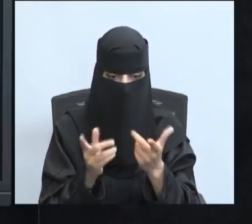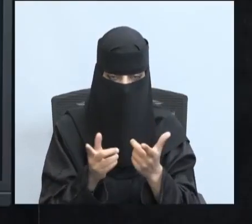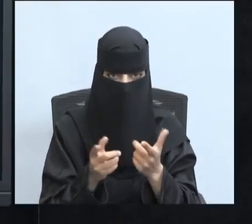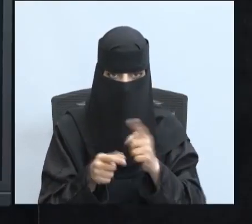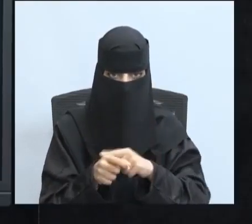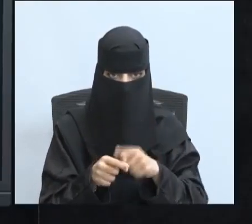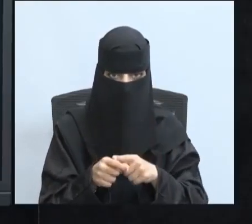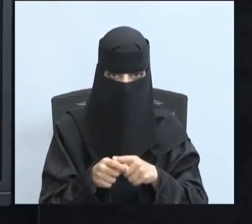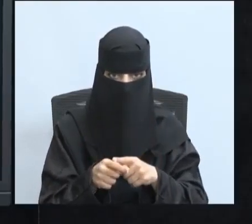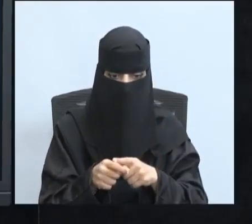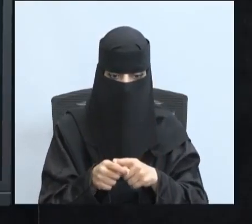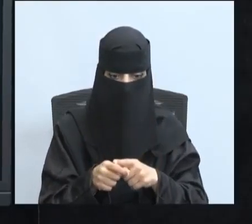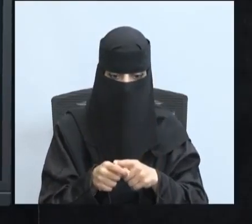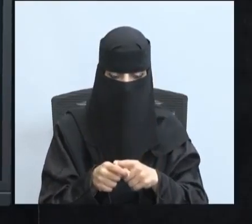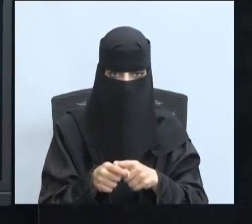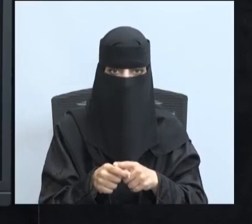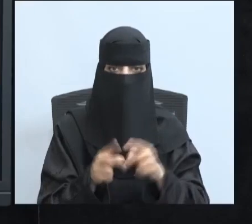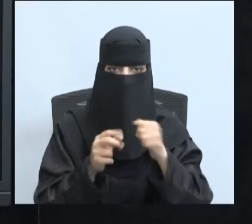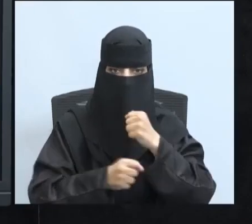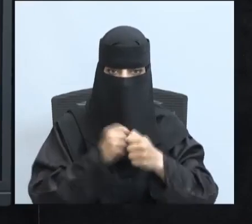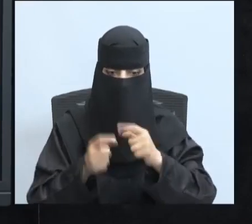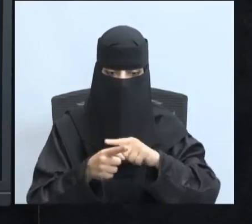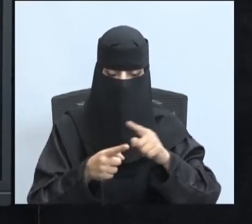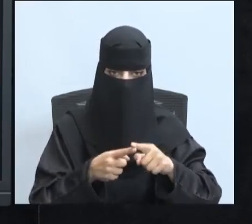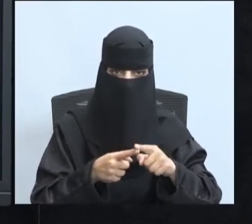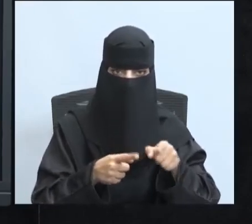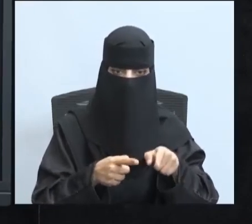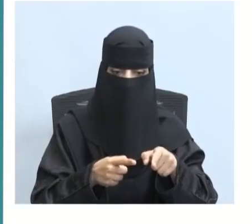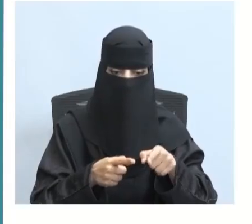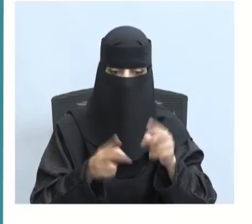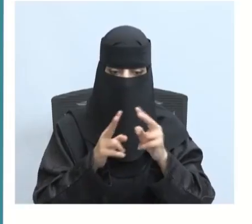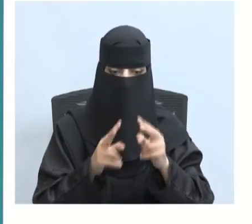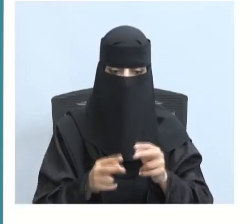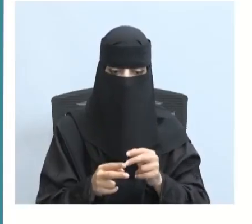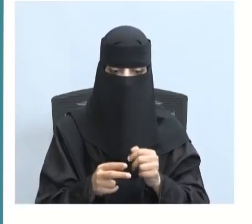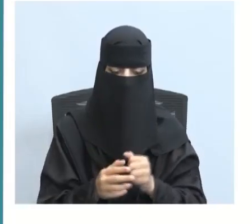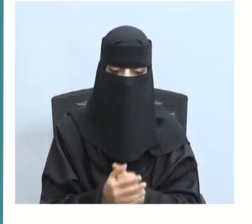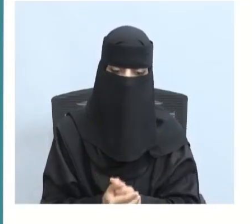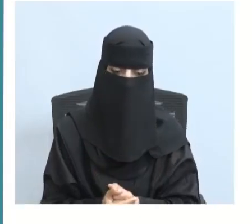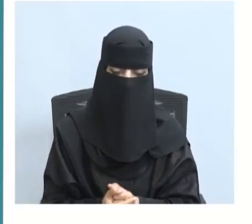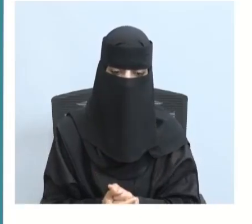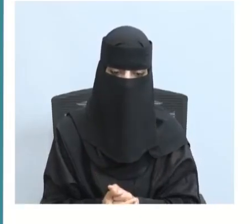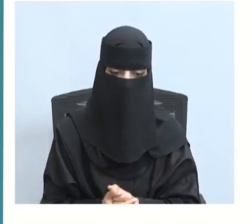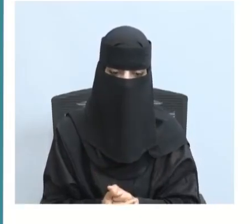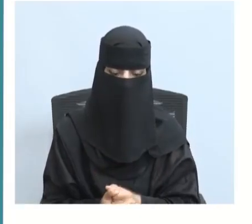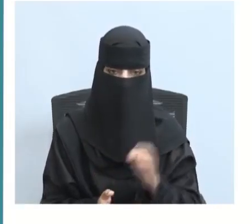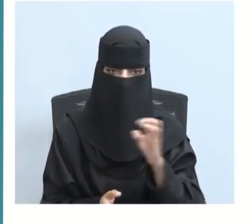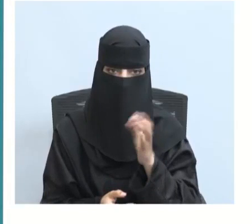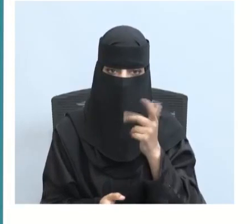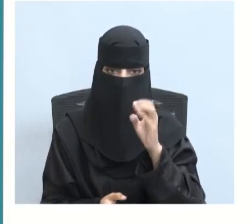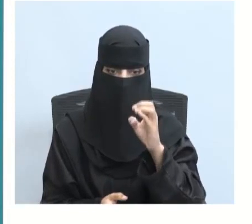تصل حركيه من التوربين ثم تتحول الى حركيه كهربائيه اذا